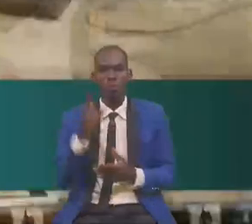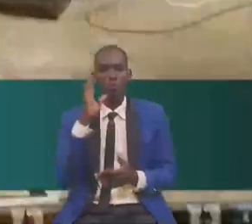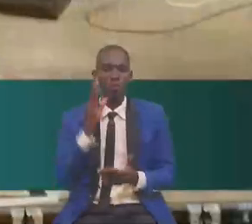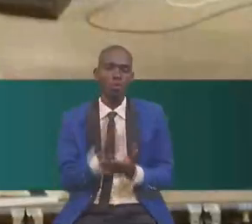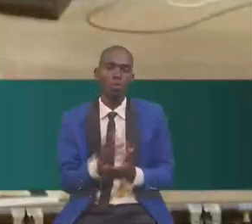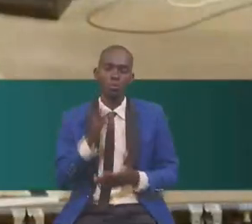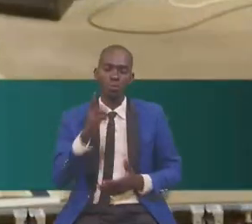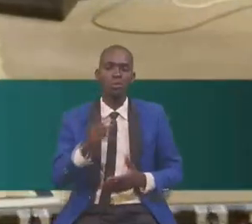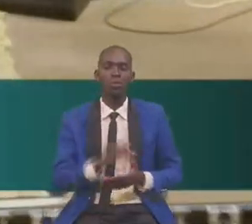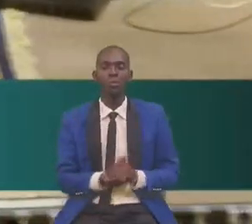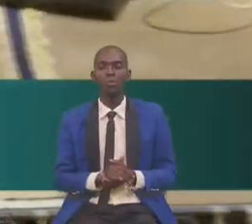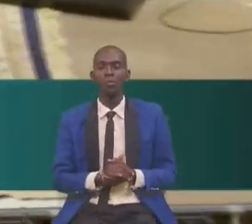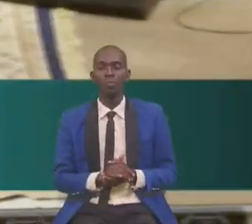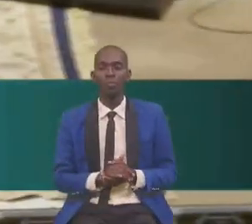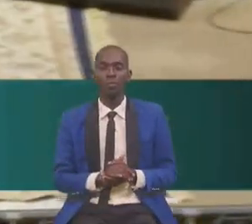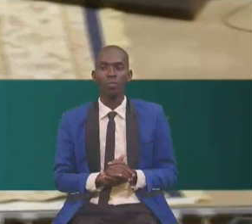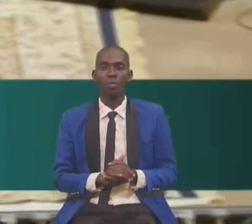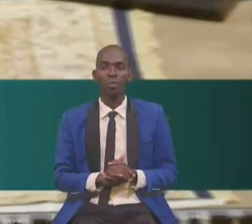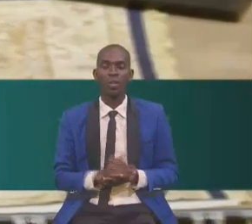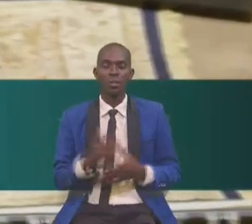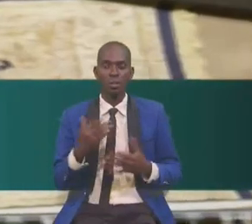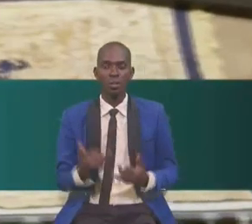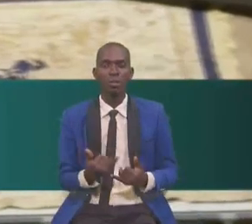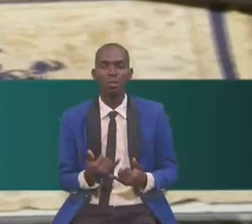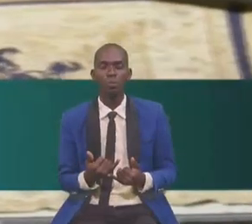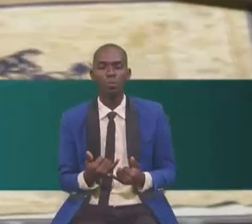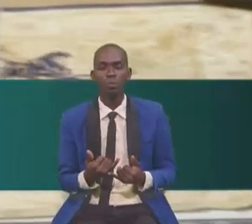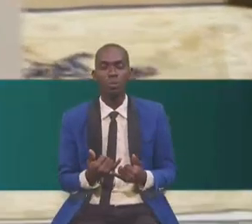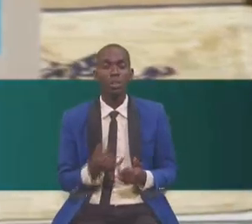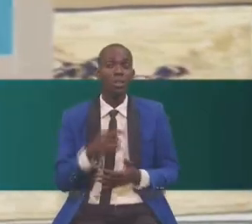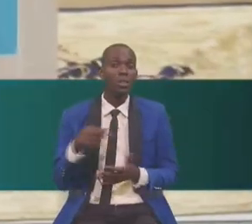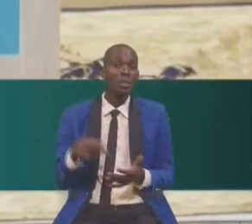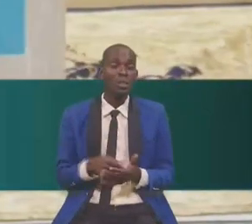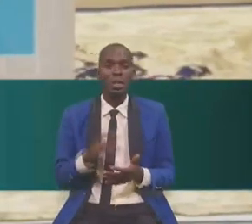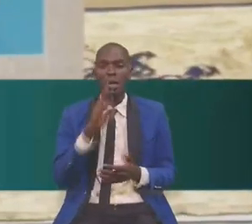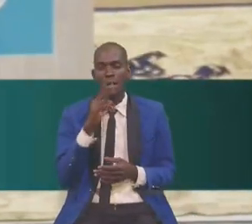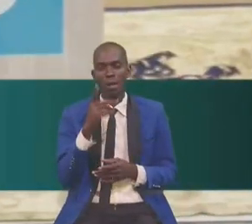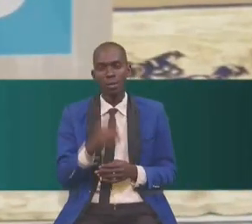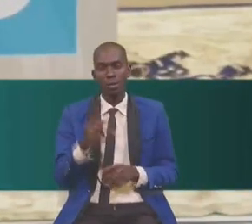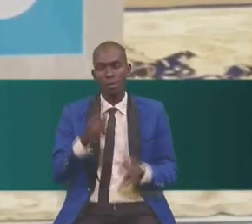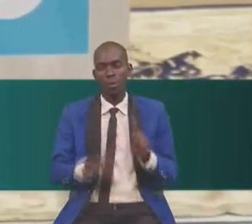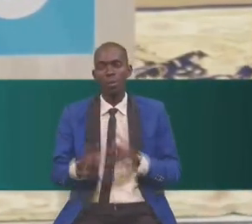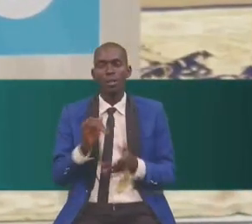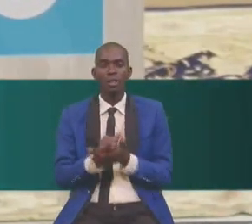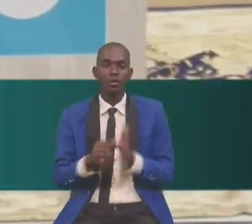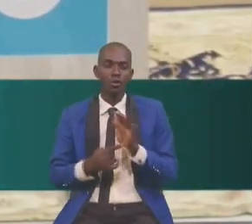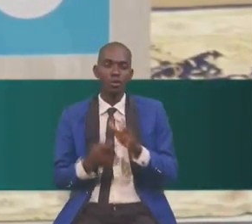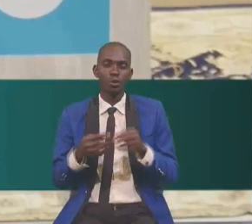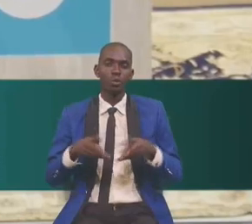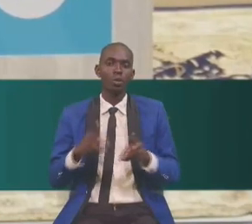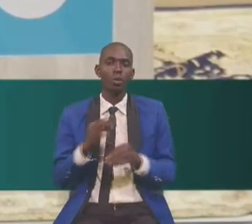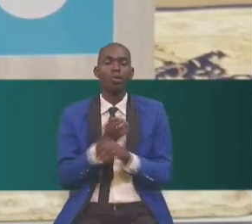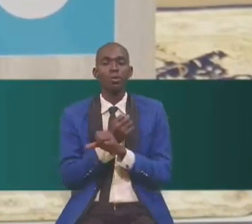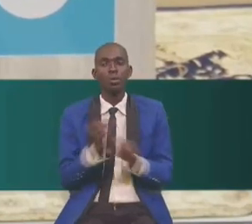Pierre, qui court après Paul plutôt, et Silas. Oh, ce sont des hommes qui nous montrent la voie du salut.